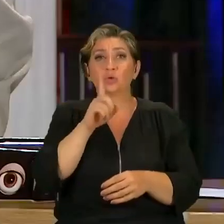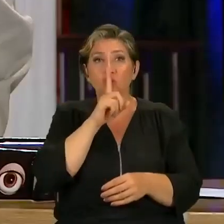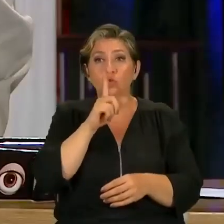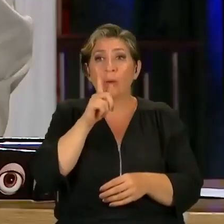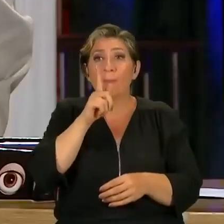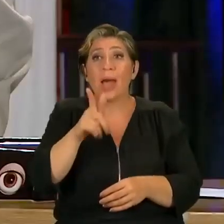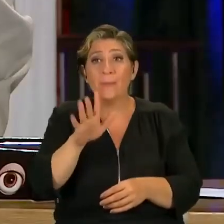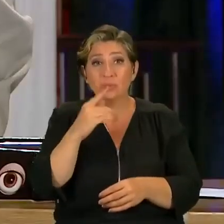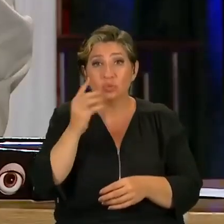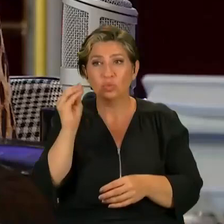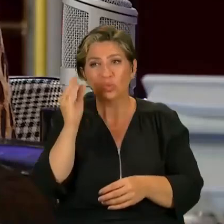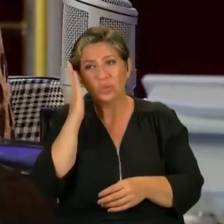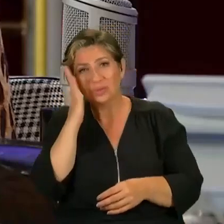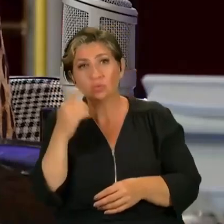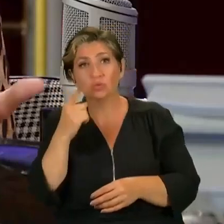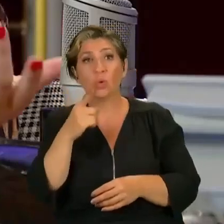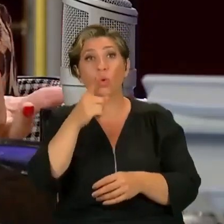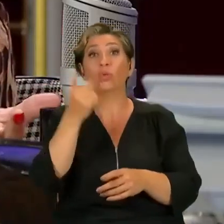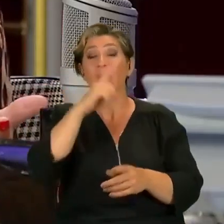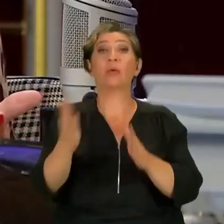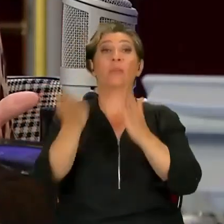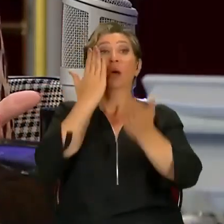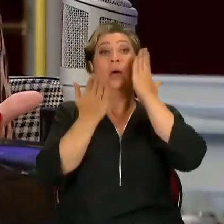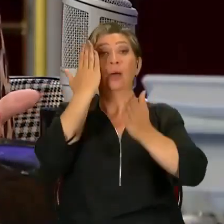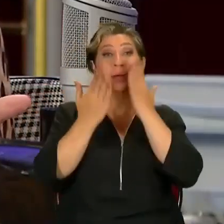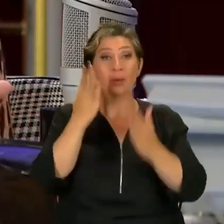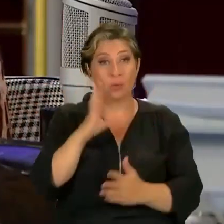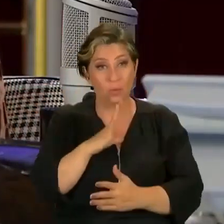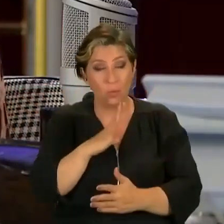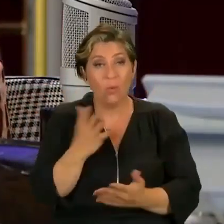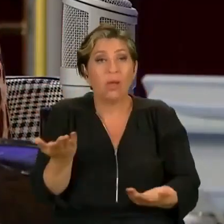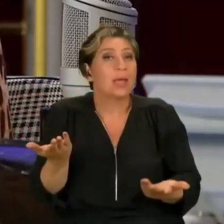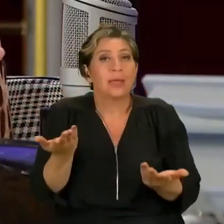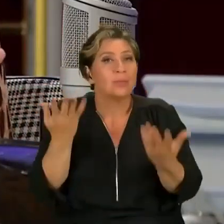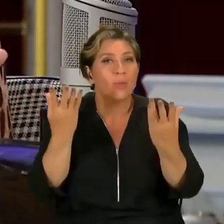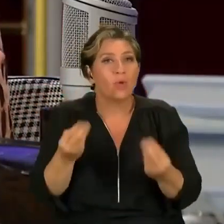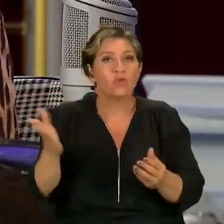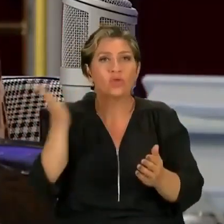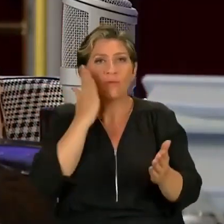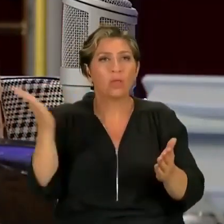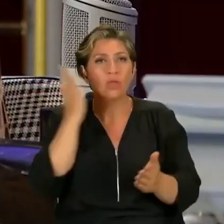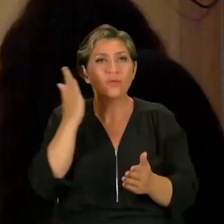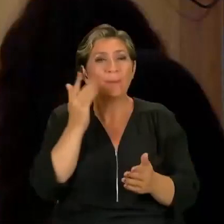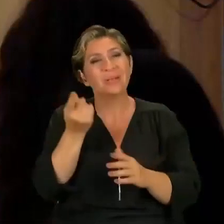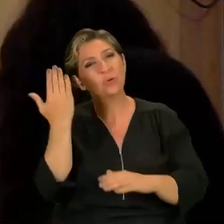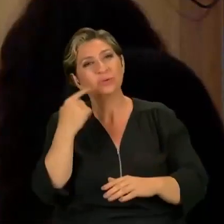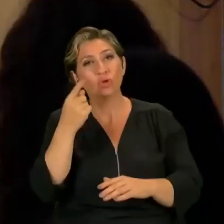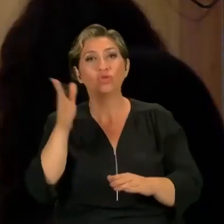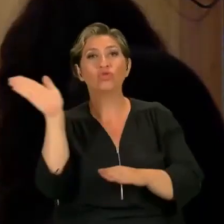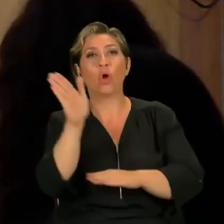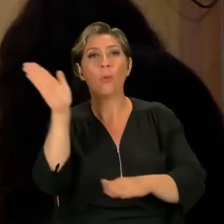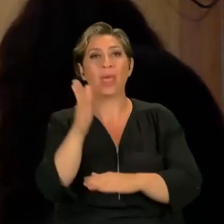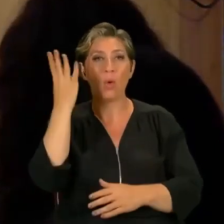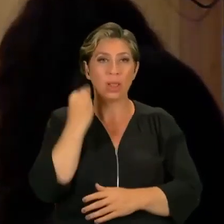sus, bağırma diyorsun, çocuklar yatıyor diyorsun, onun için bile seni dövüyor. Şimdi ne oluyor? Dövüle dövüle deminki dediğim gibi